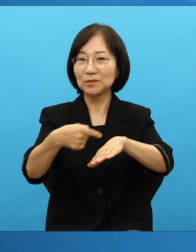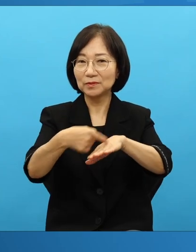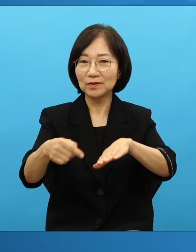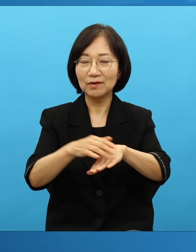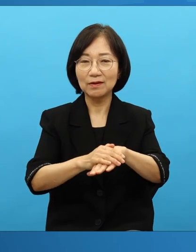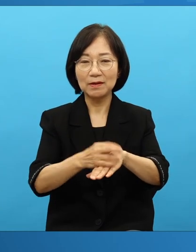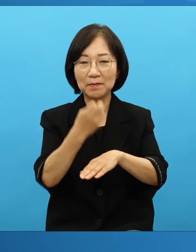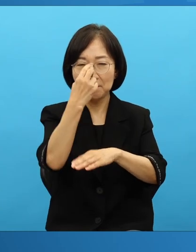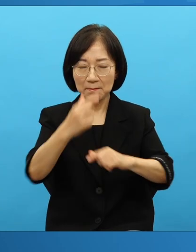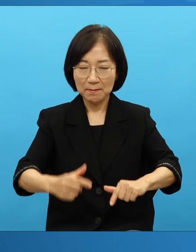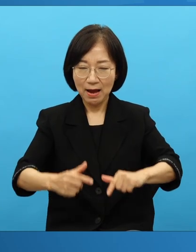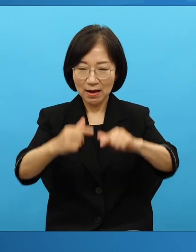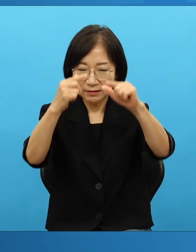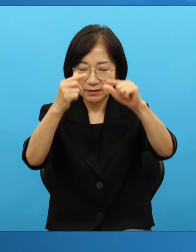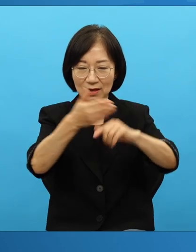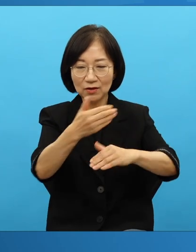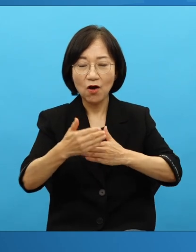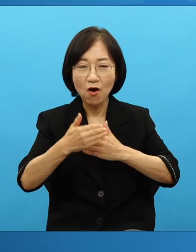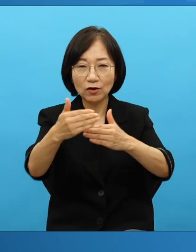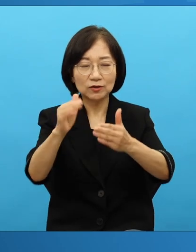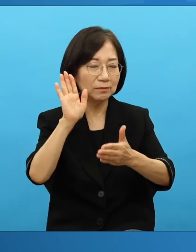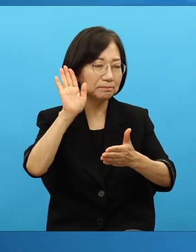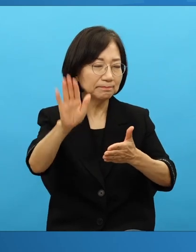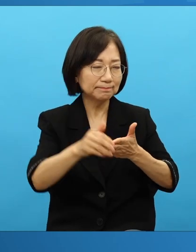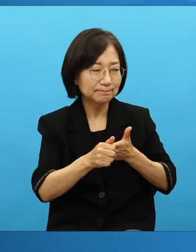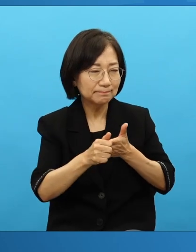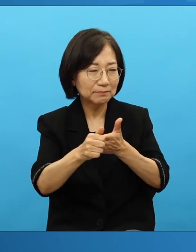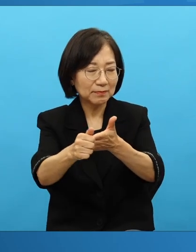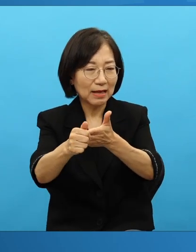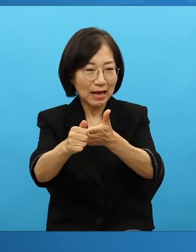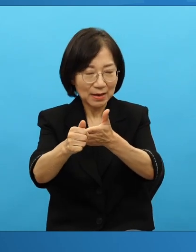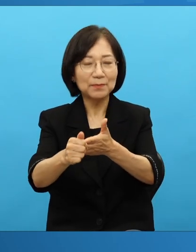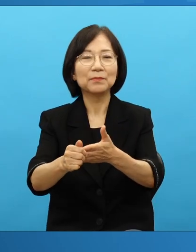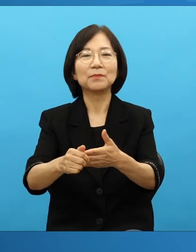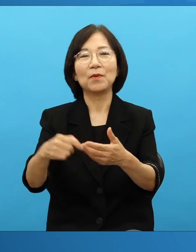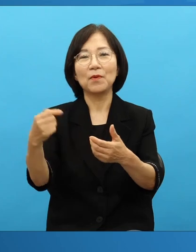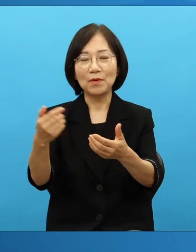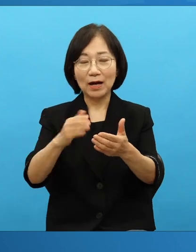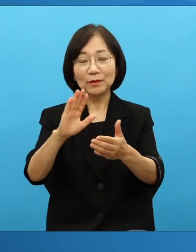망대의 여정, 이정표가 될 것입니다. 감사합니다.